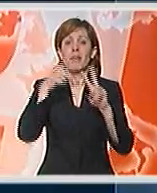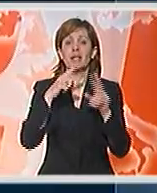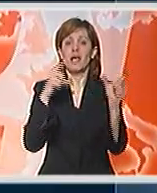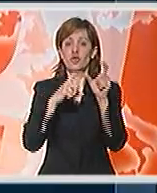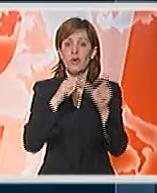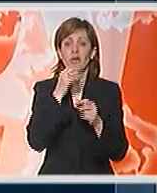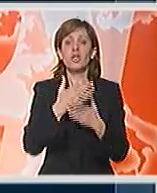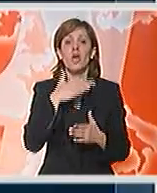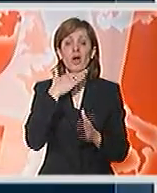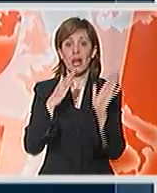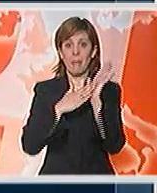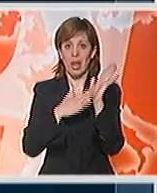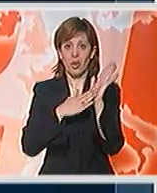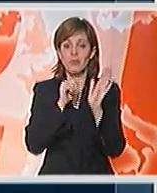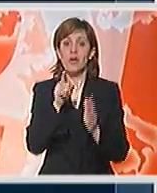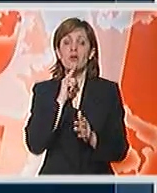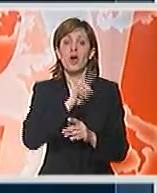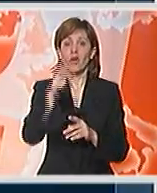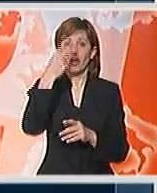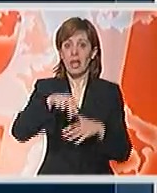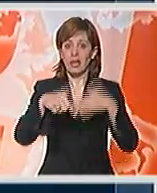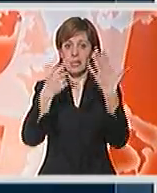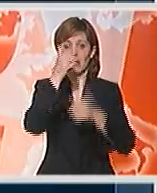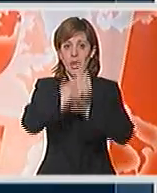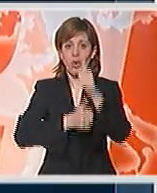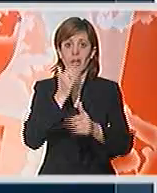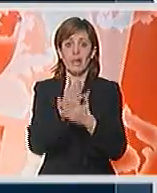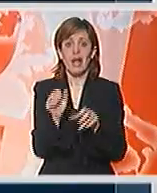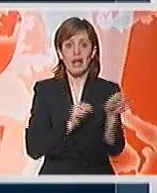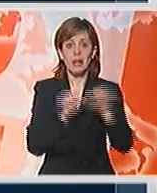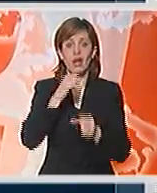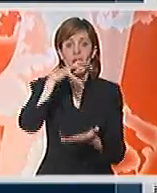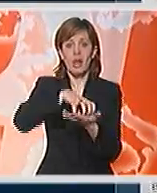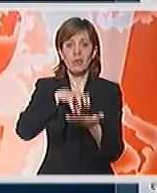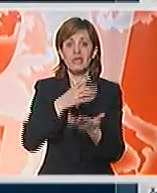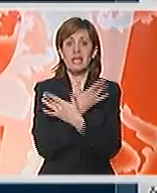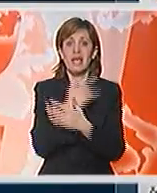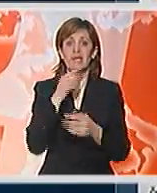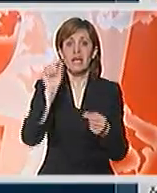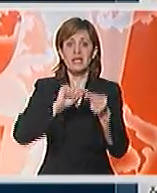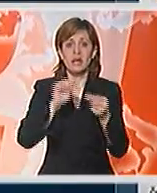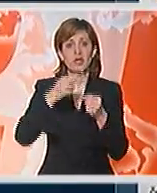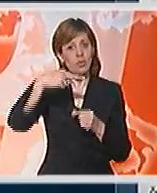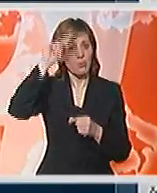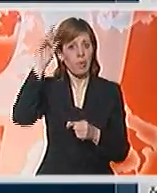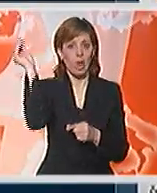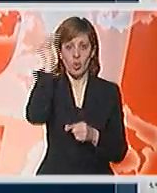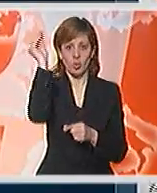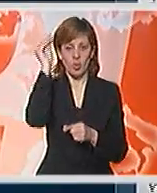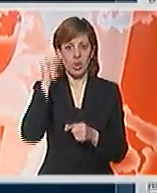Subotički i Gordana Marković, koja je do 2007. godine bila direktor Republičkog zavoda za zaštitu spomenika